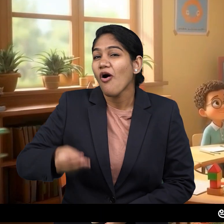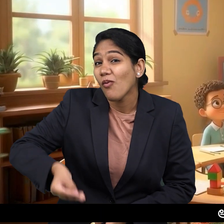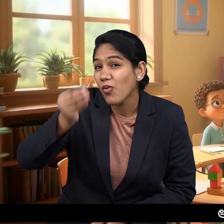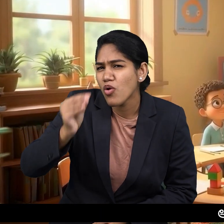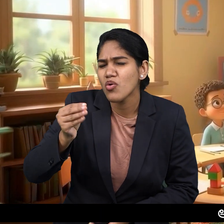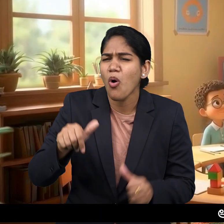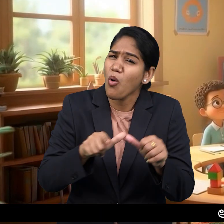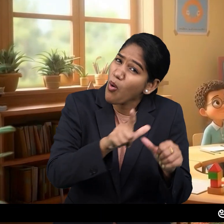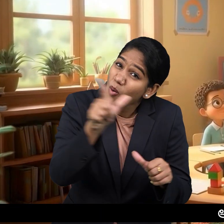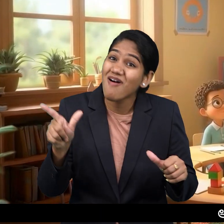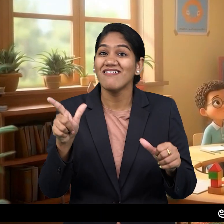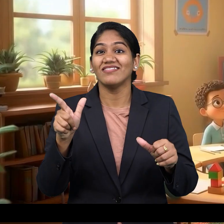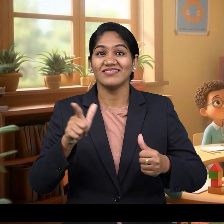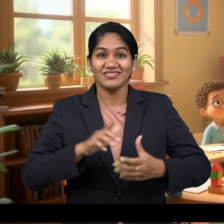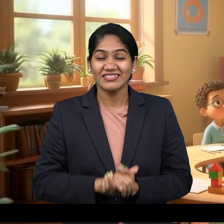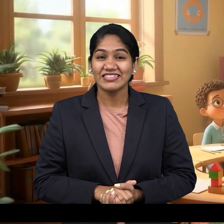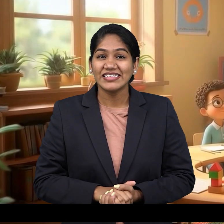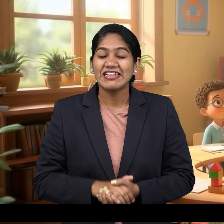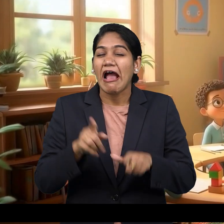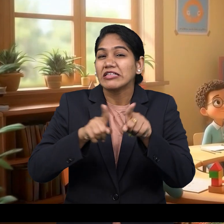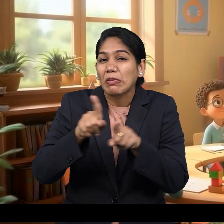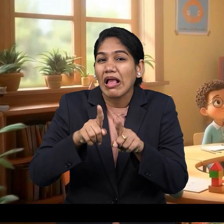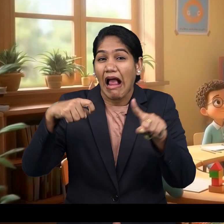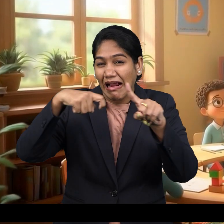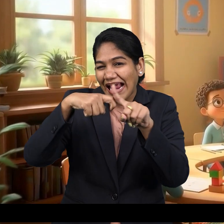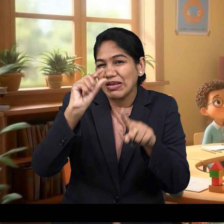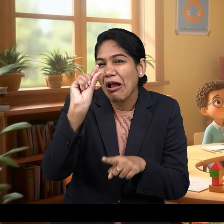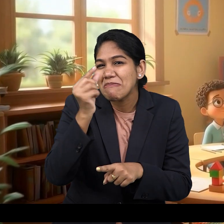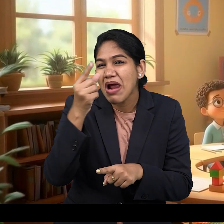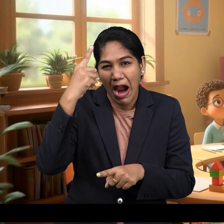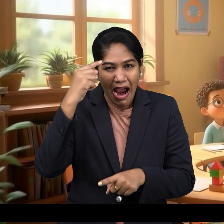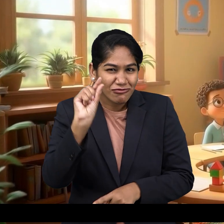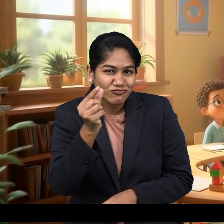అన్ని పప్పులు, కిడ్నీ బీన్స్